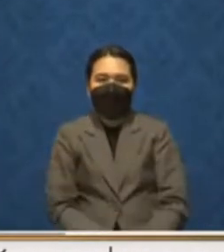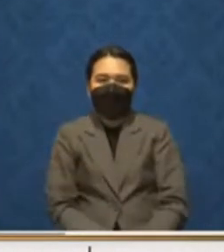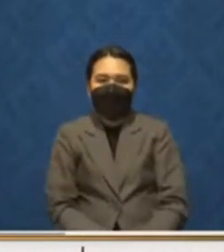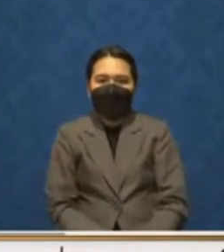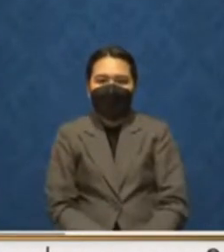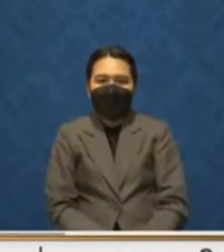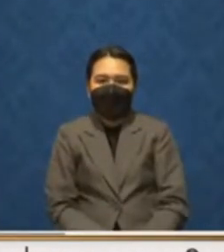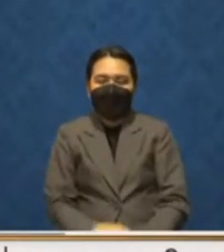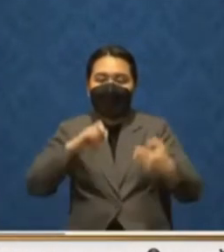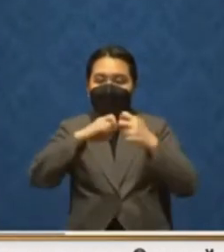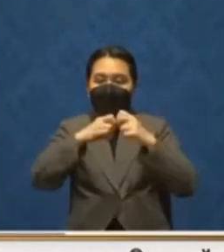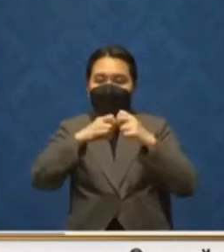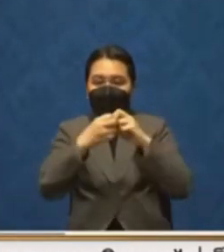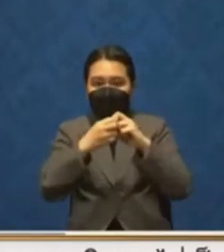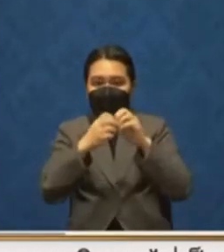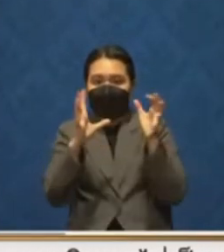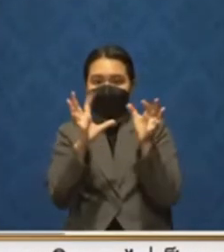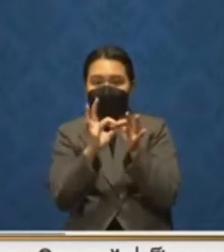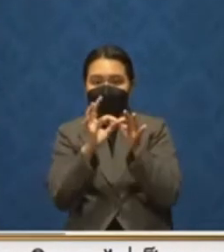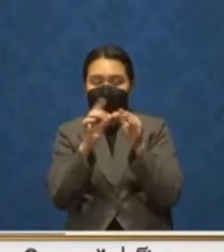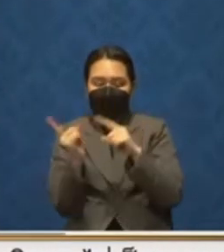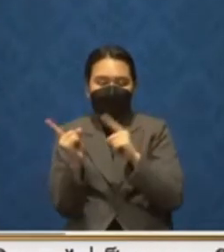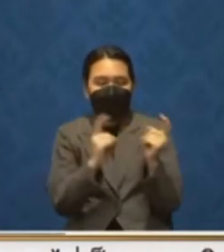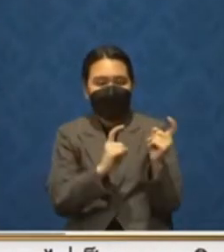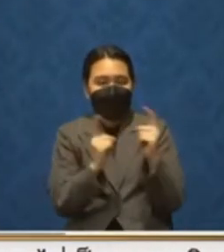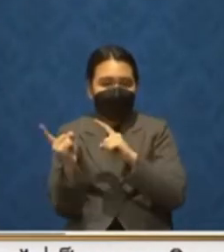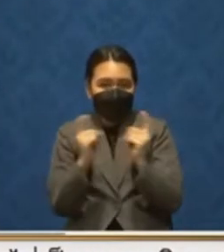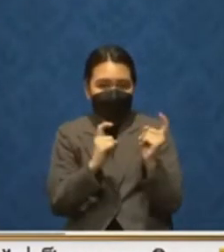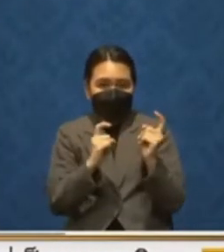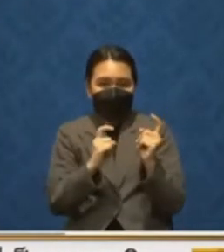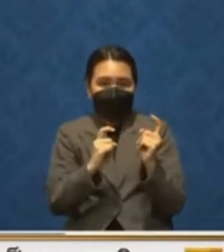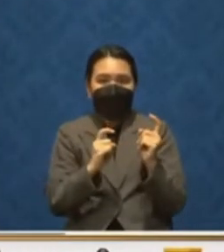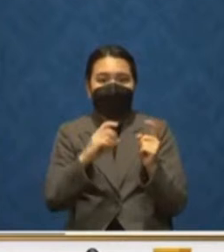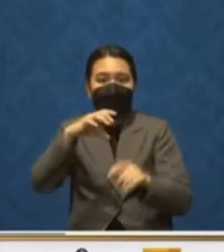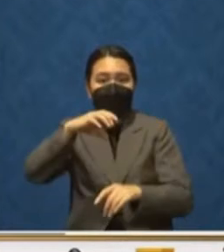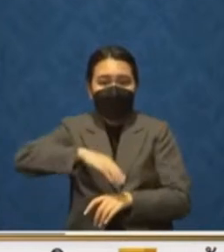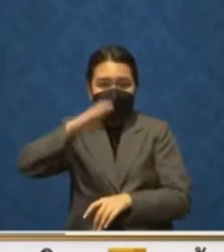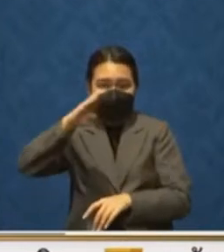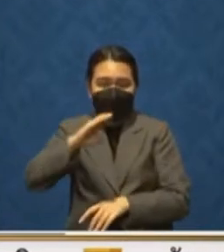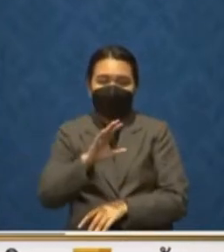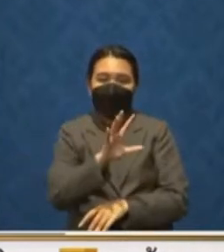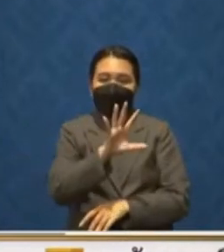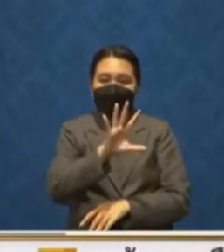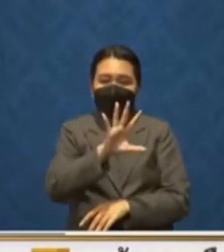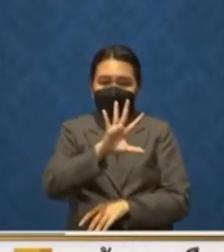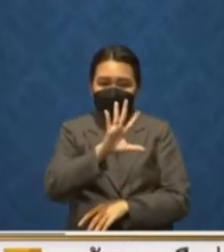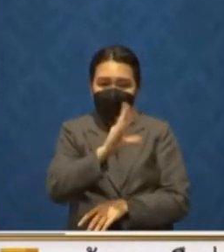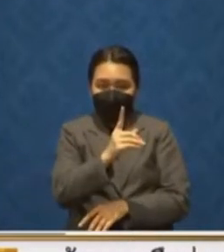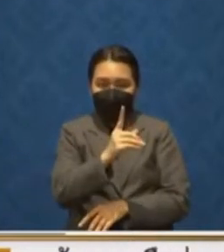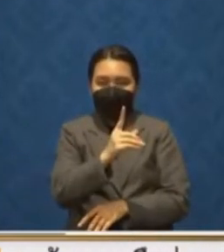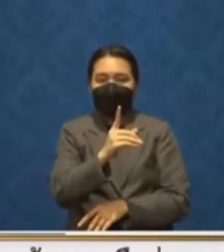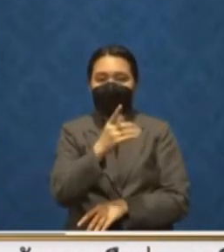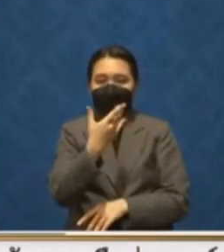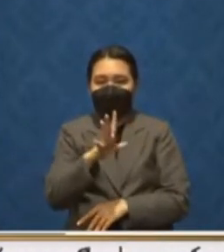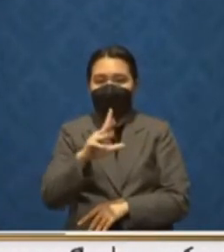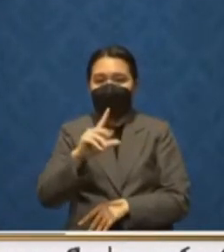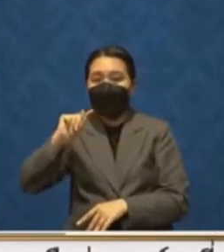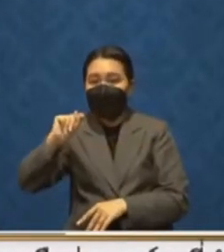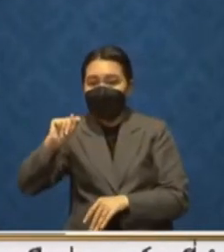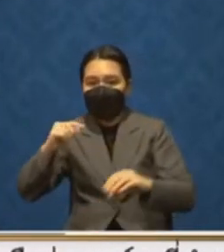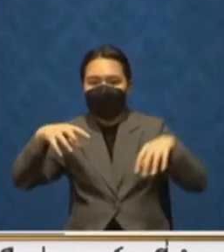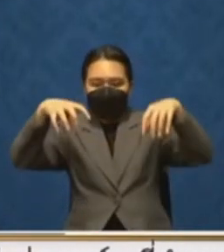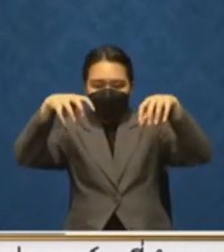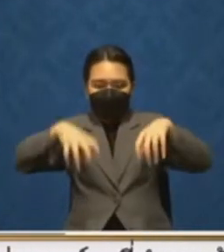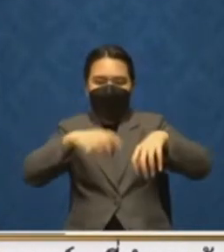พิพาทของเชฟร่อนกับโทรทาวน์เป็นเรื่องของเขาเป็นผู้